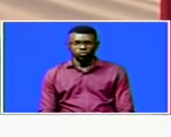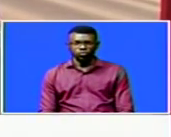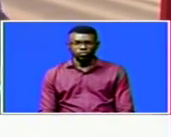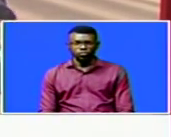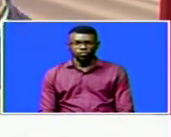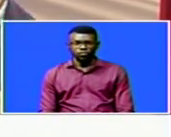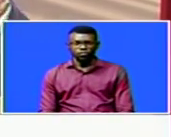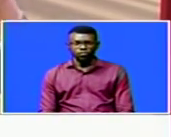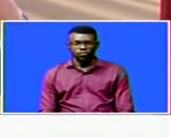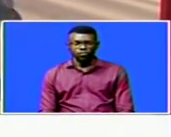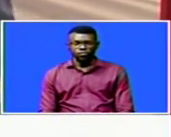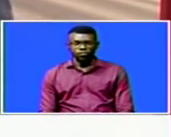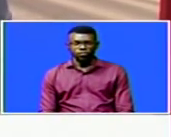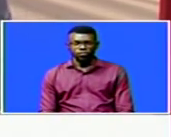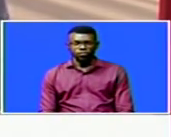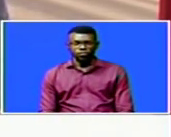Nimewahi